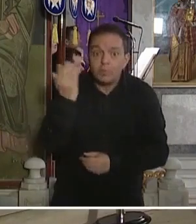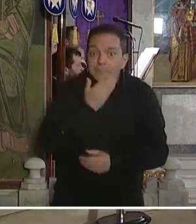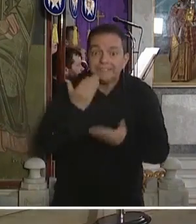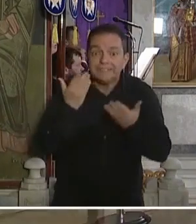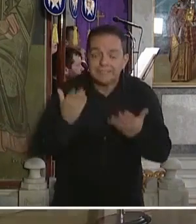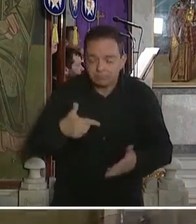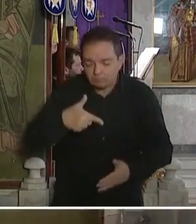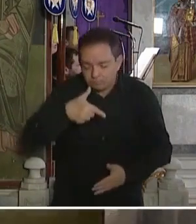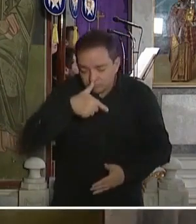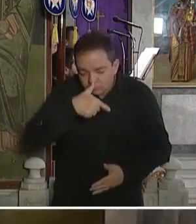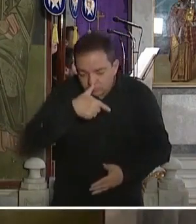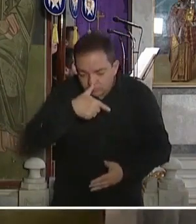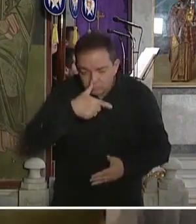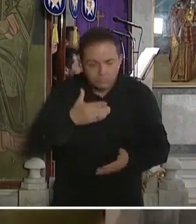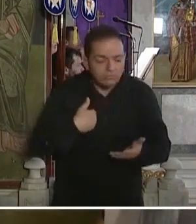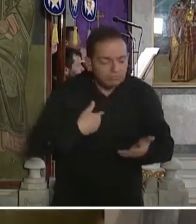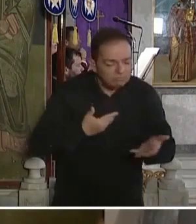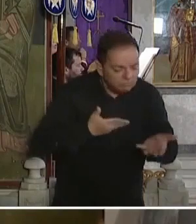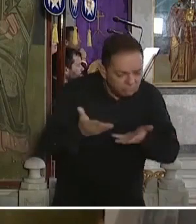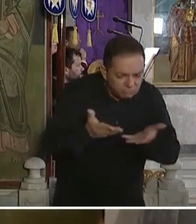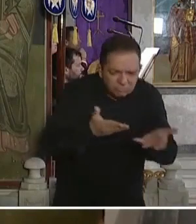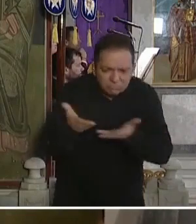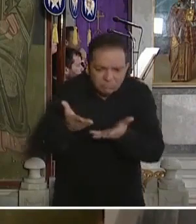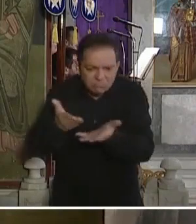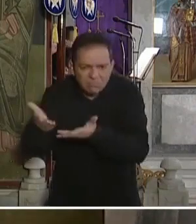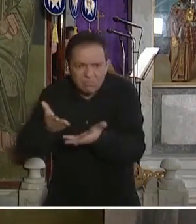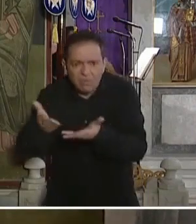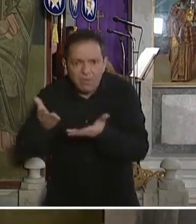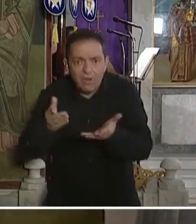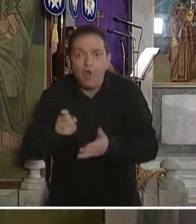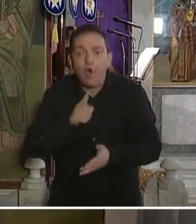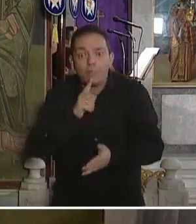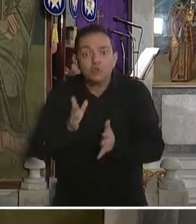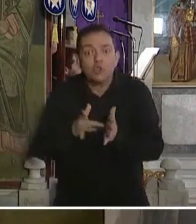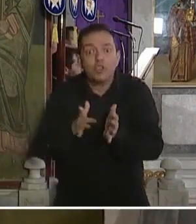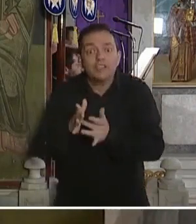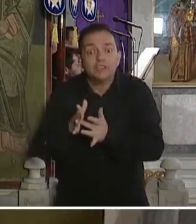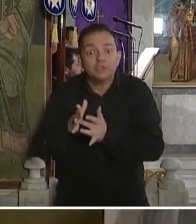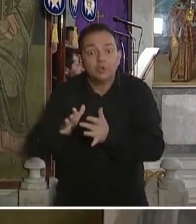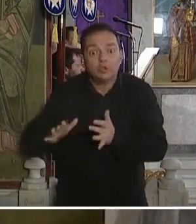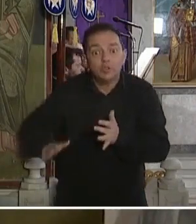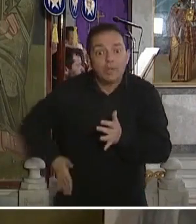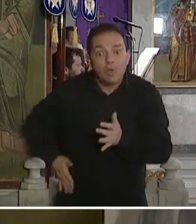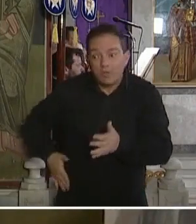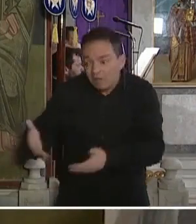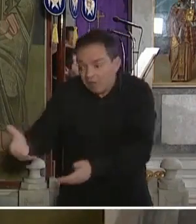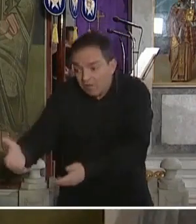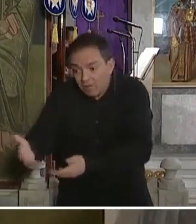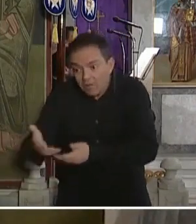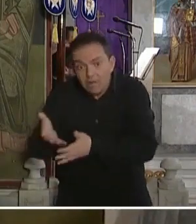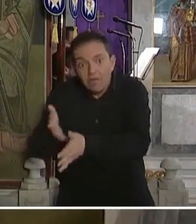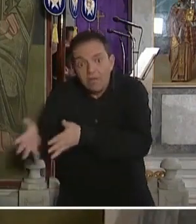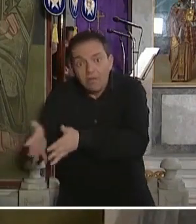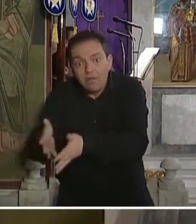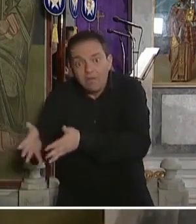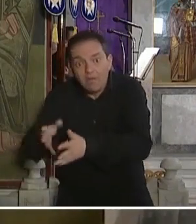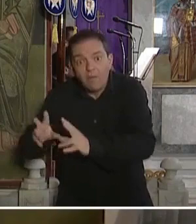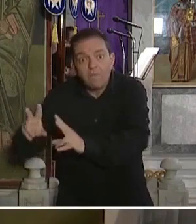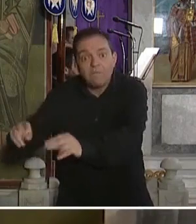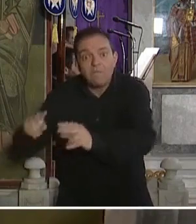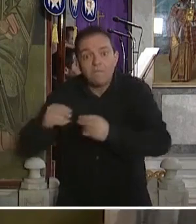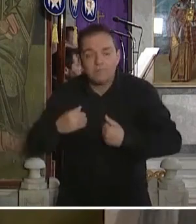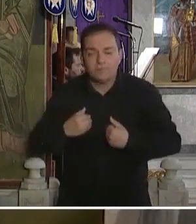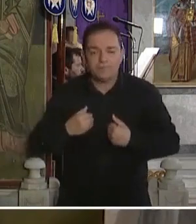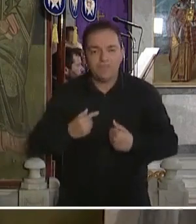διακονία, όπως αυτή βγαίνει μέσα από το περιστατικό αυτό του μυστικού δείπνου. Θα σας πω και